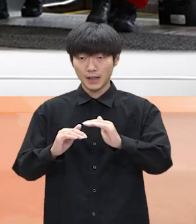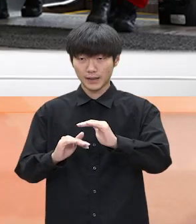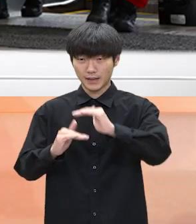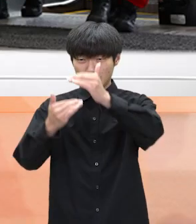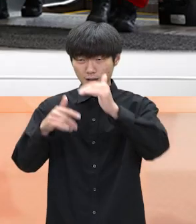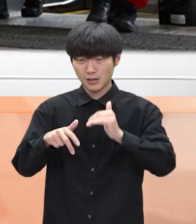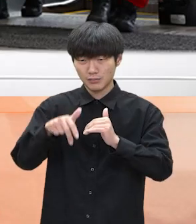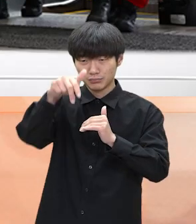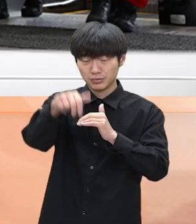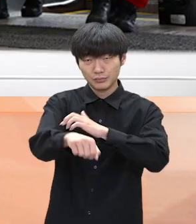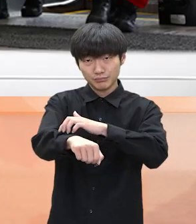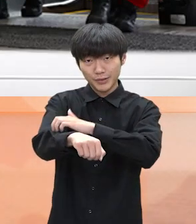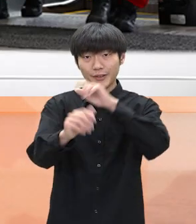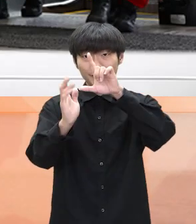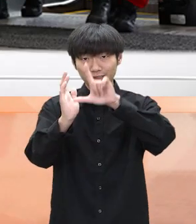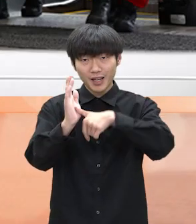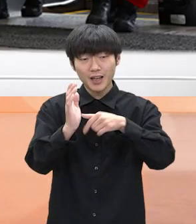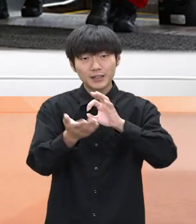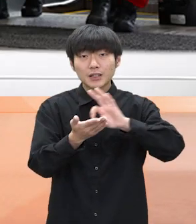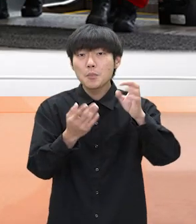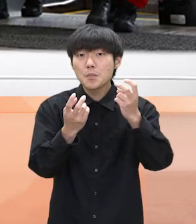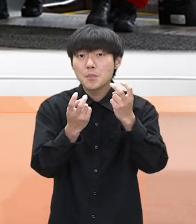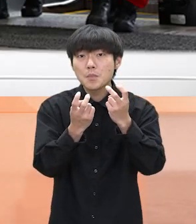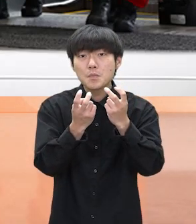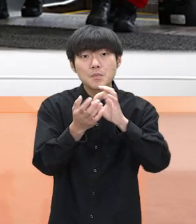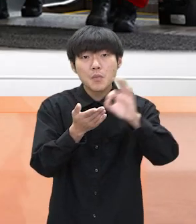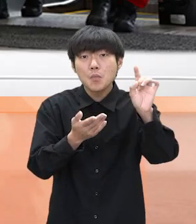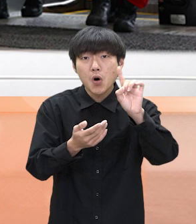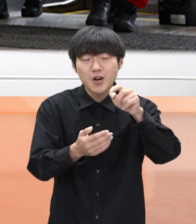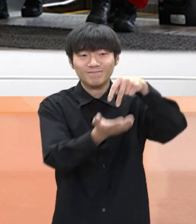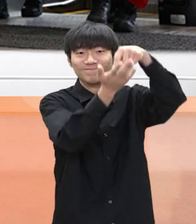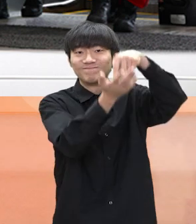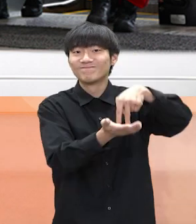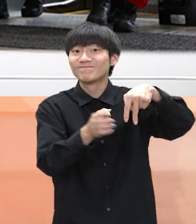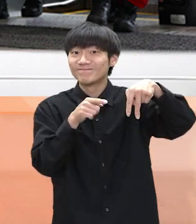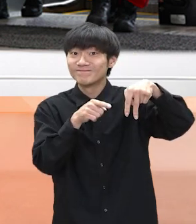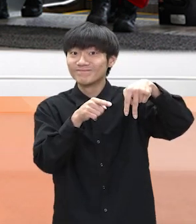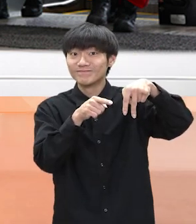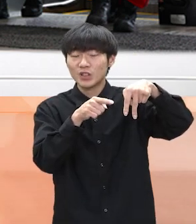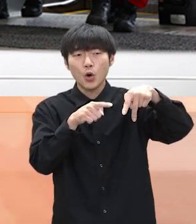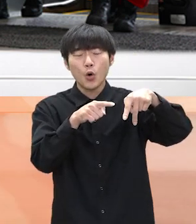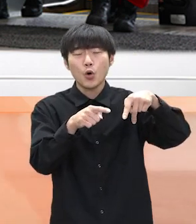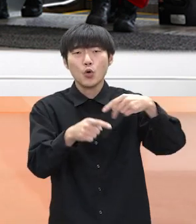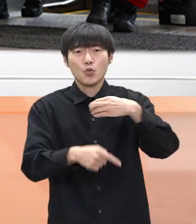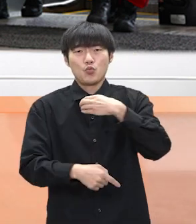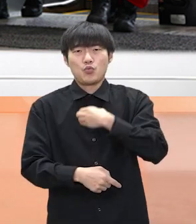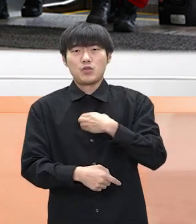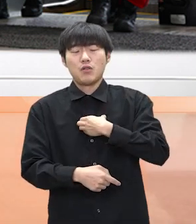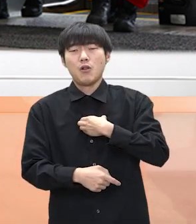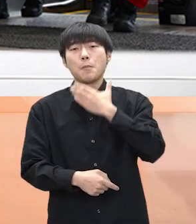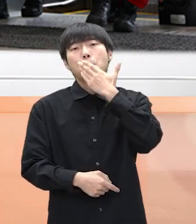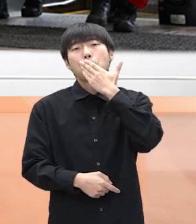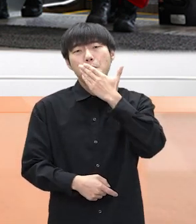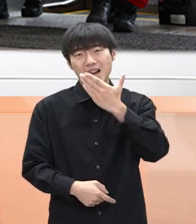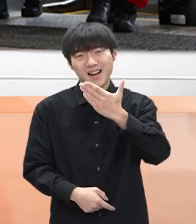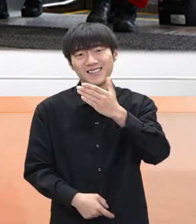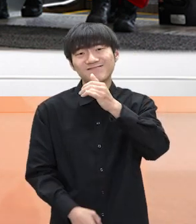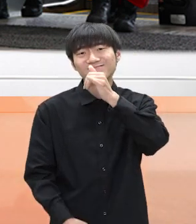우리 생활을 편리하게 만들어주는 승강기. 하지만 위험한 순간을 만드는 경우도 종종